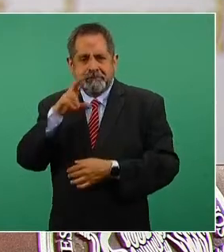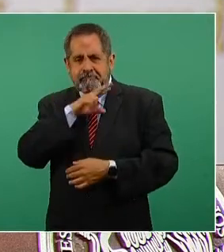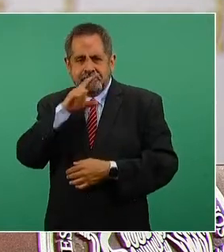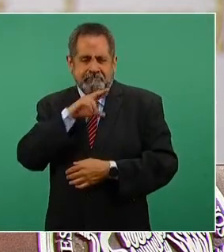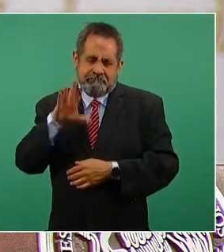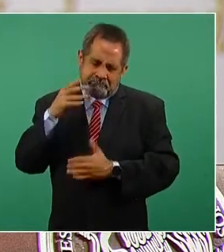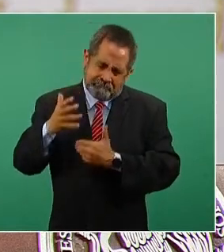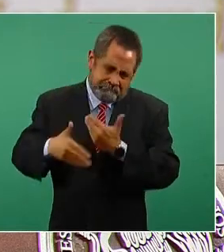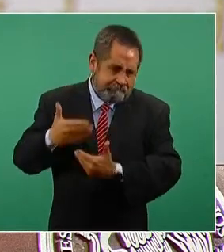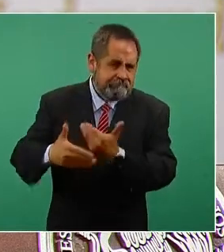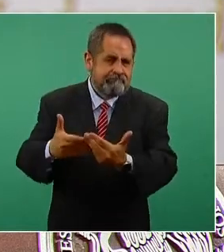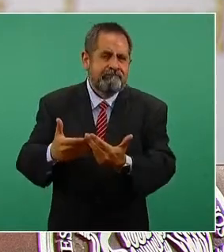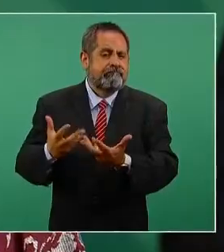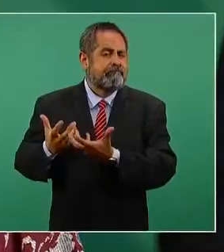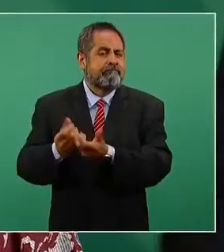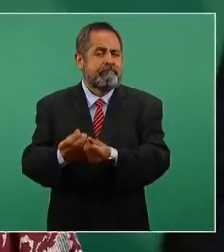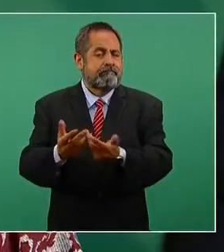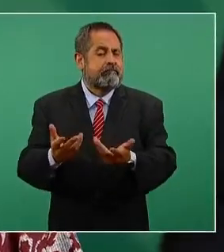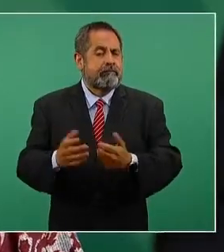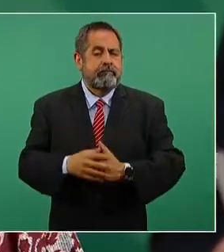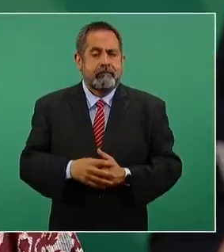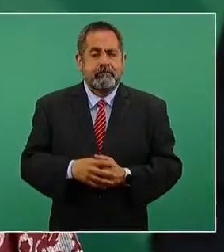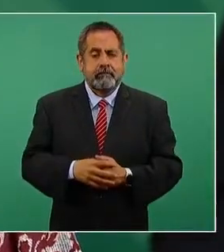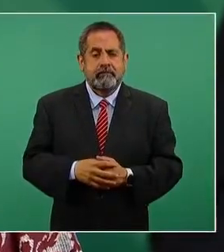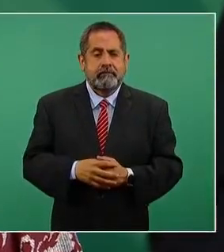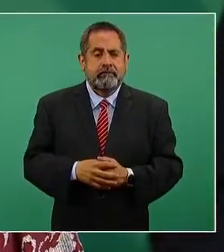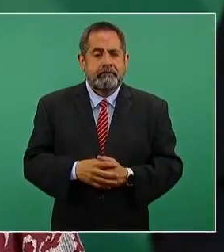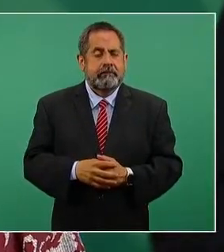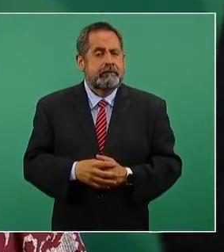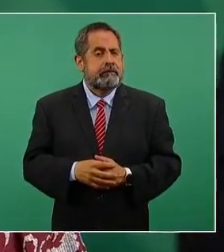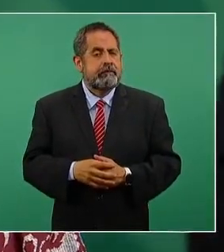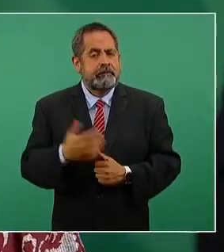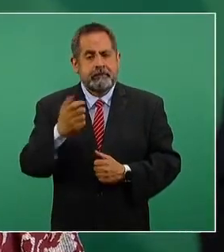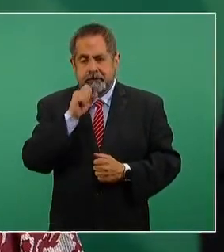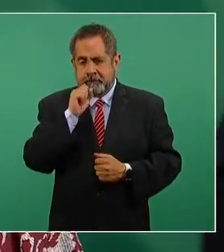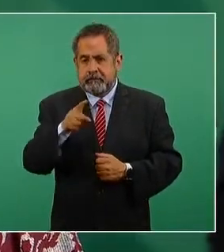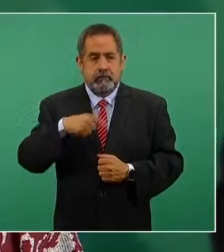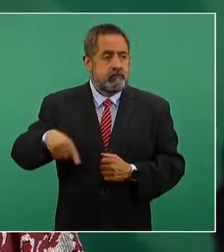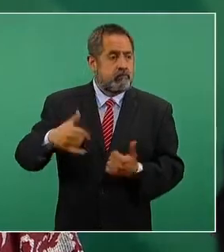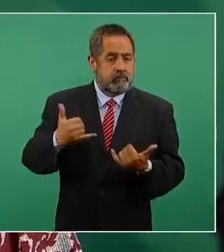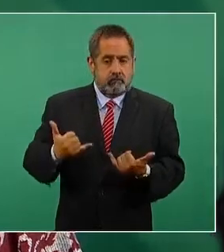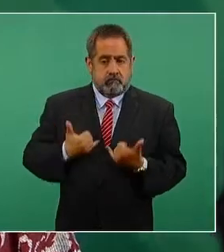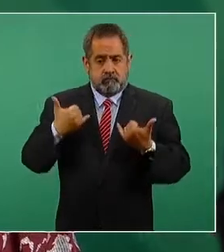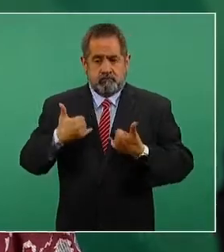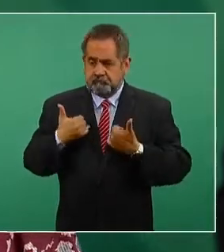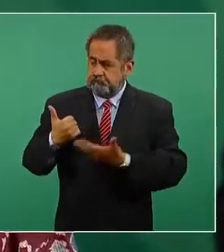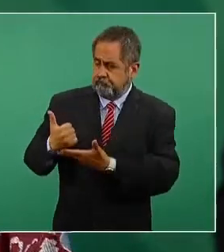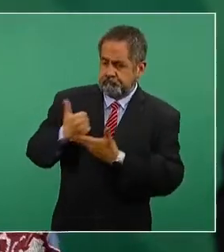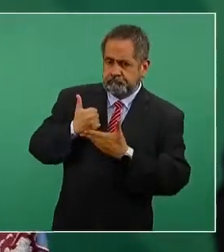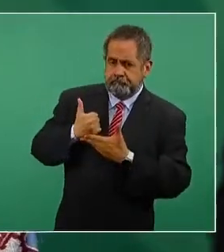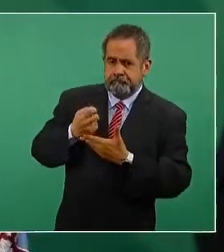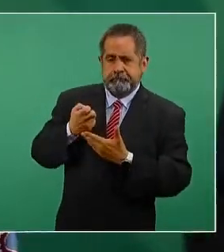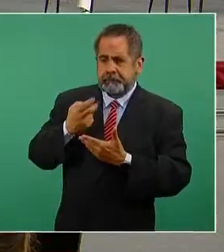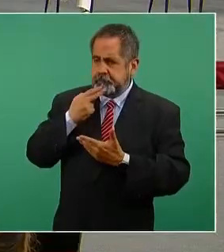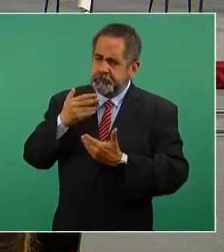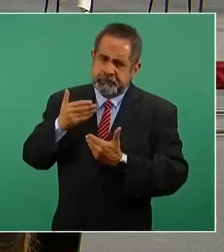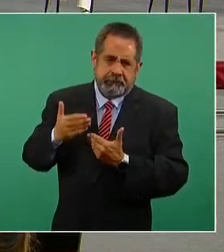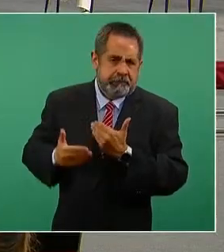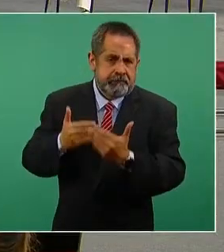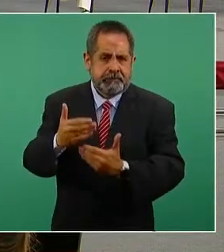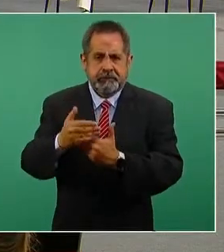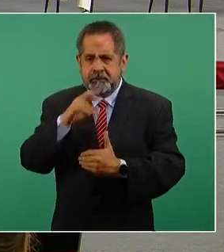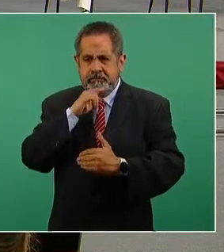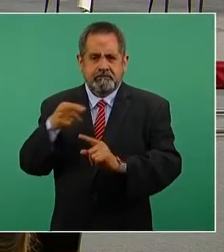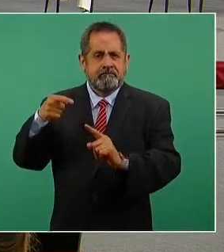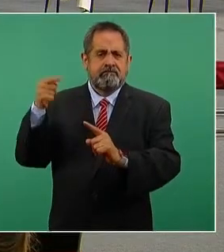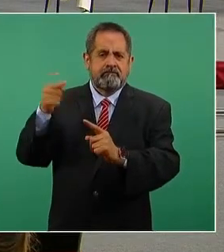And we will be propelled by young people and all of you to y los jóvenes nos ayudarán a hacerlo de